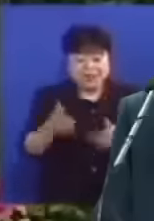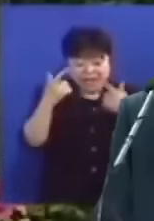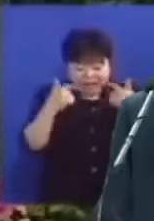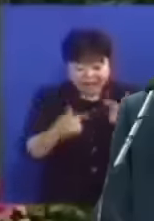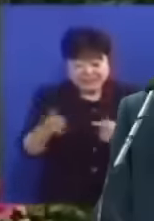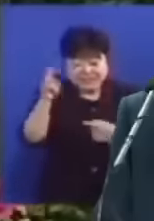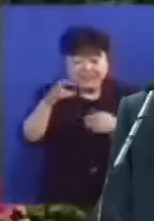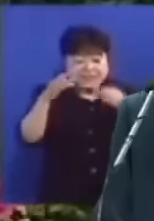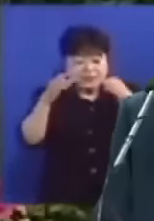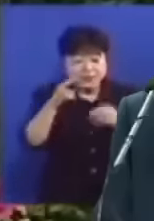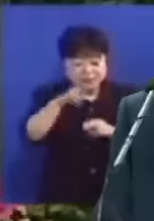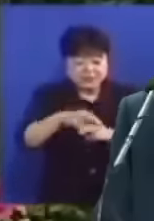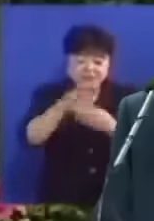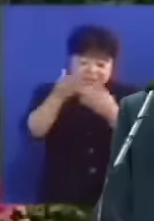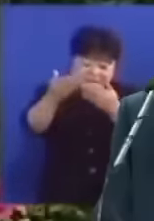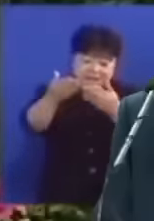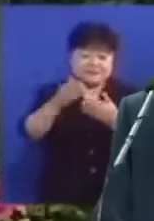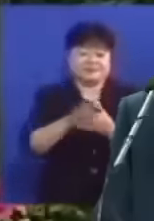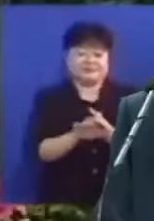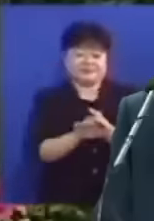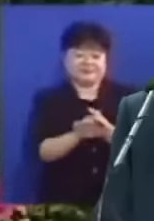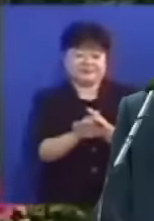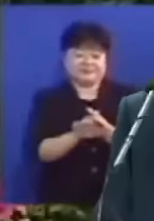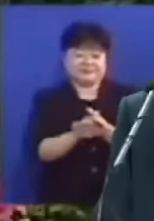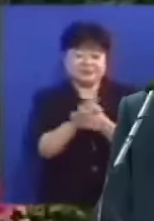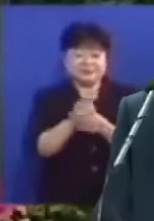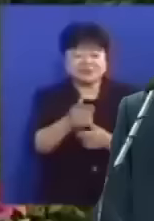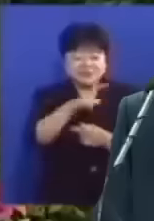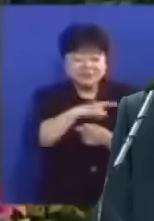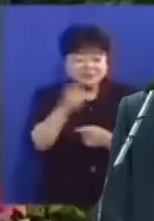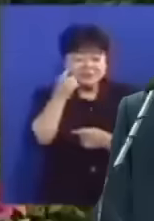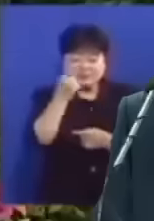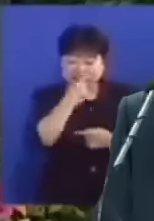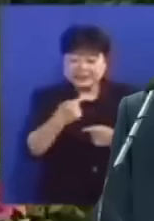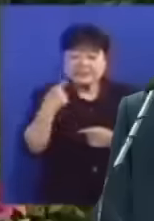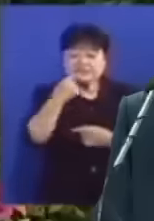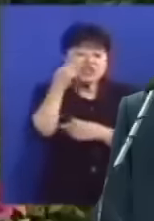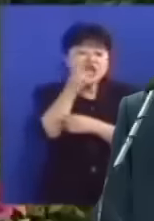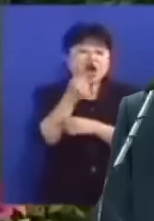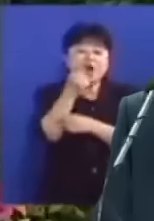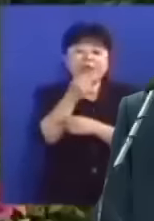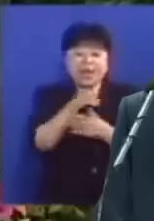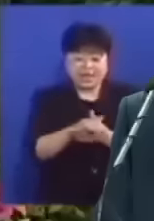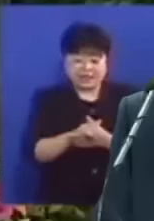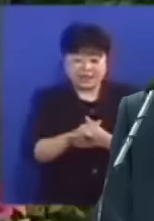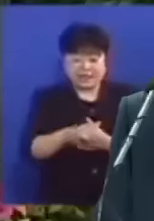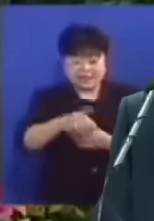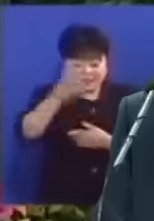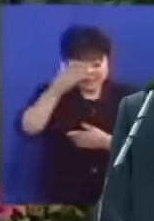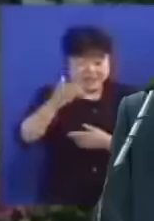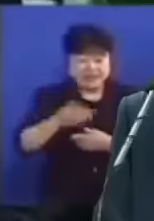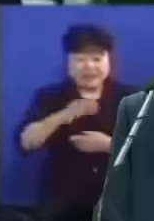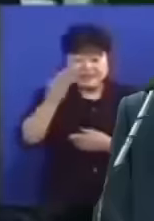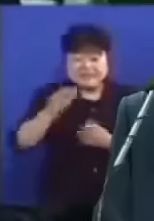항상 찬송의 제사를 하나님께 드리자 이는 그 이름을 증언하는 입술의 열매니라. 옛날에 이스라엘 백성은 제사를 드리는데